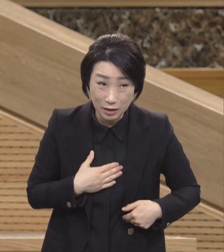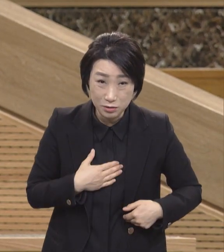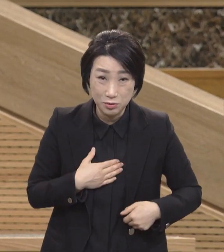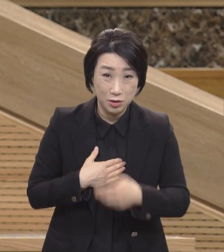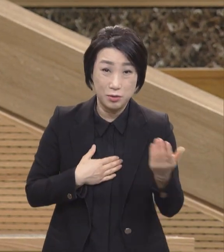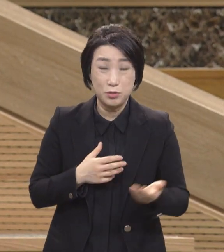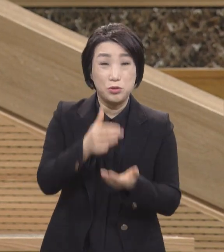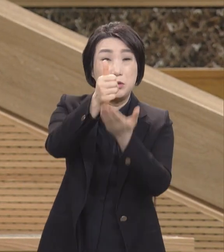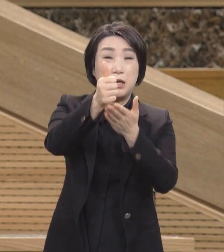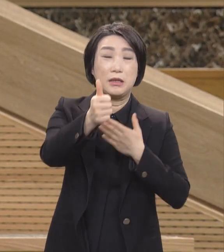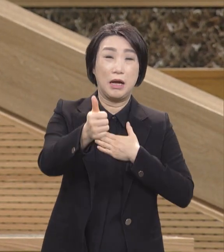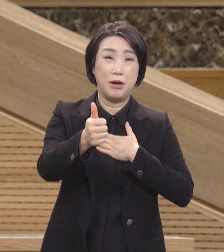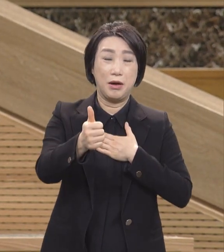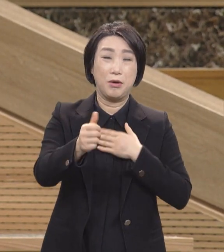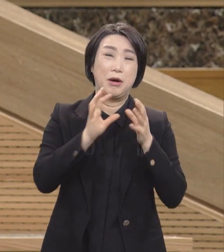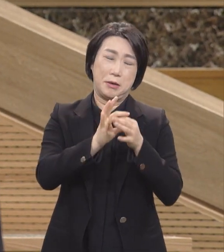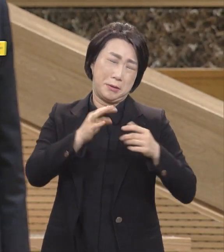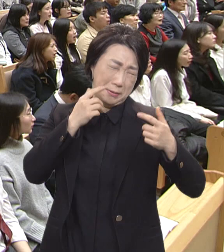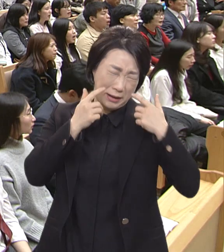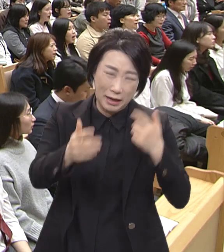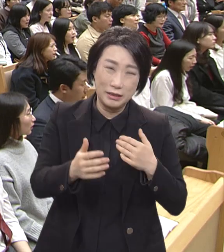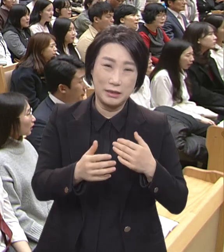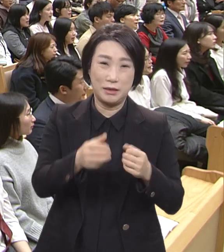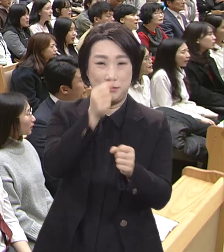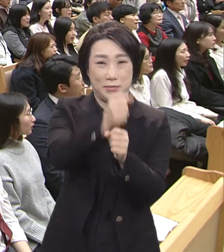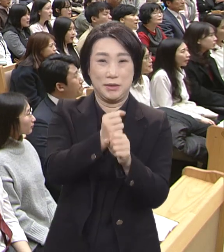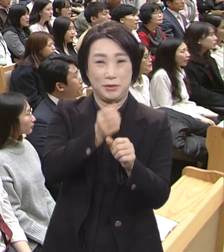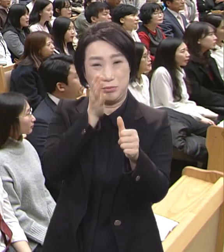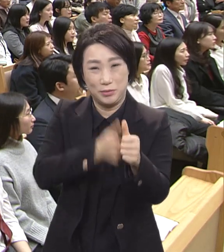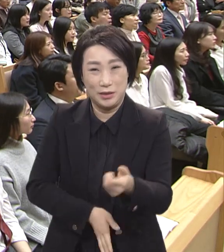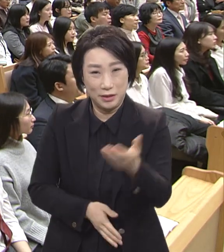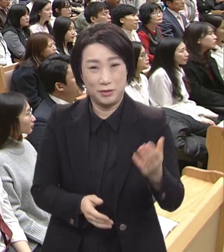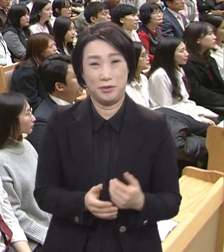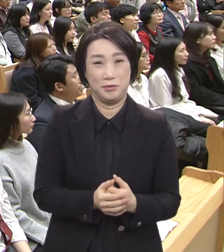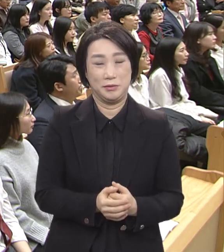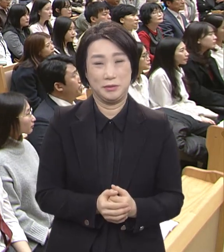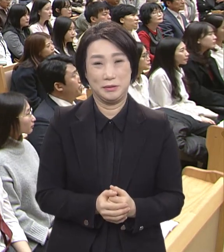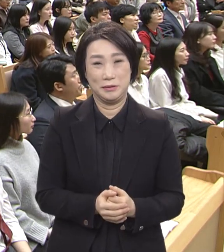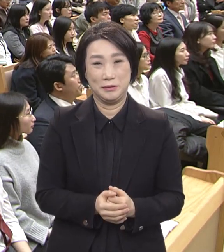한번 주님과 멋지게 하라 이 말이야.